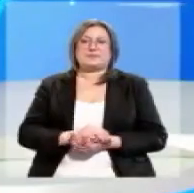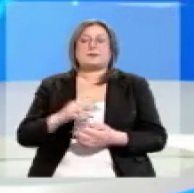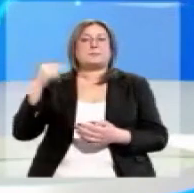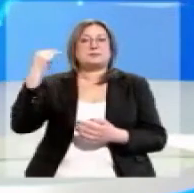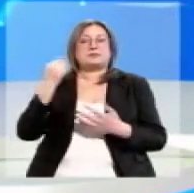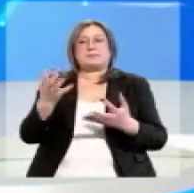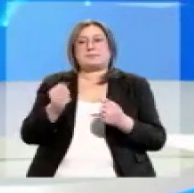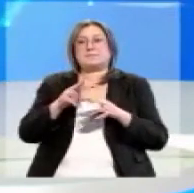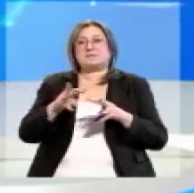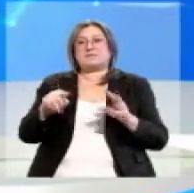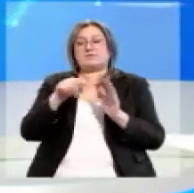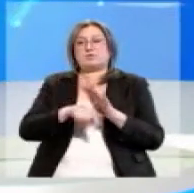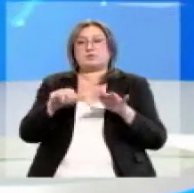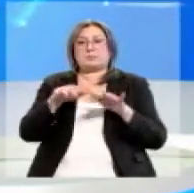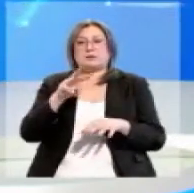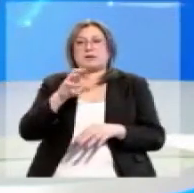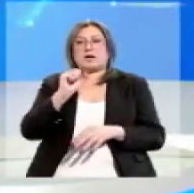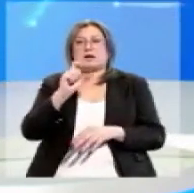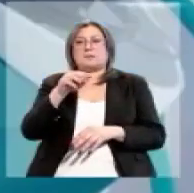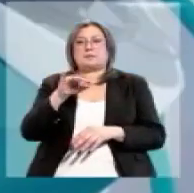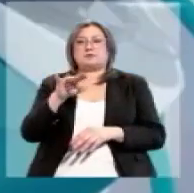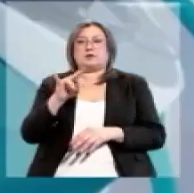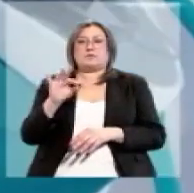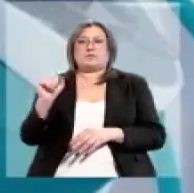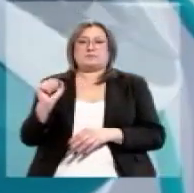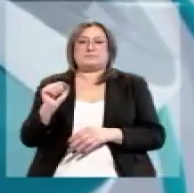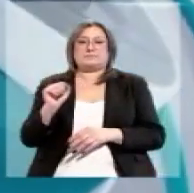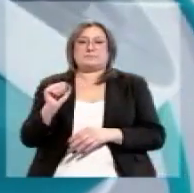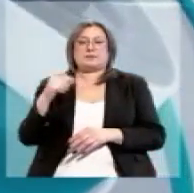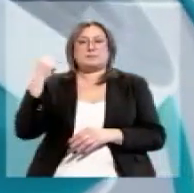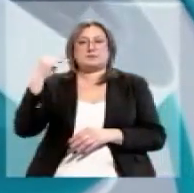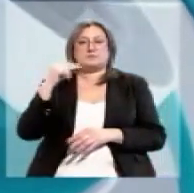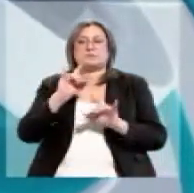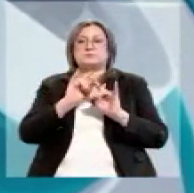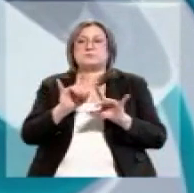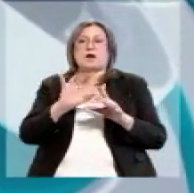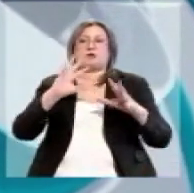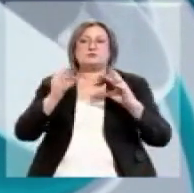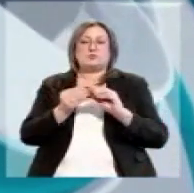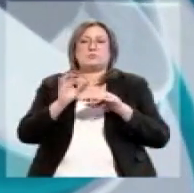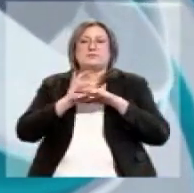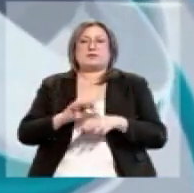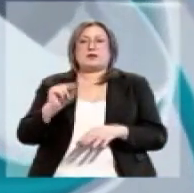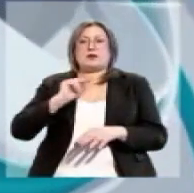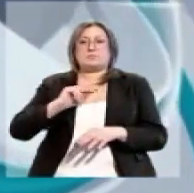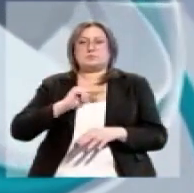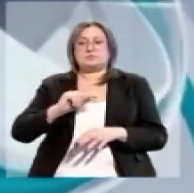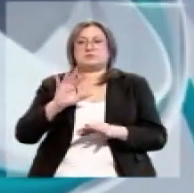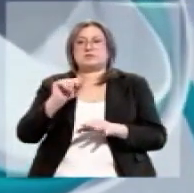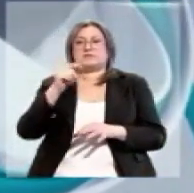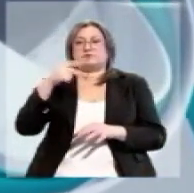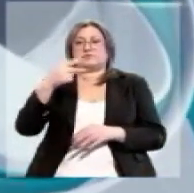Президент принял министра внутренних дел Марата Ахмеджанова. Президенту был представлен отчет о проделанной работе ведомства